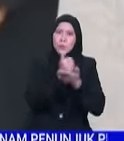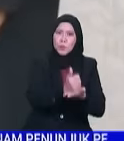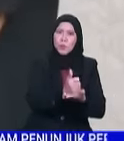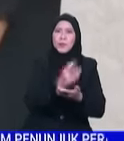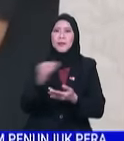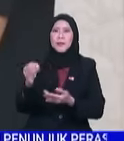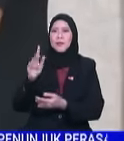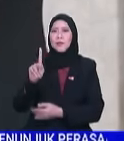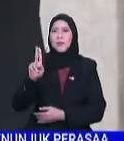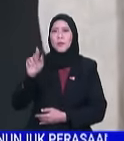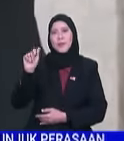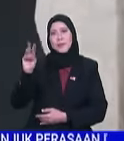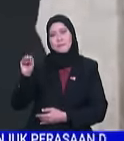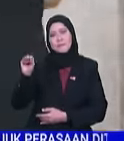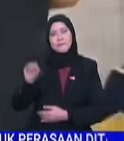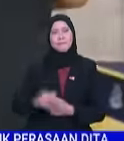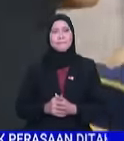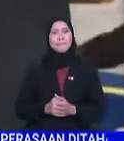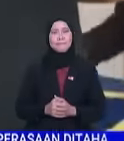Kulim.